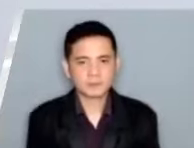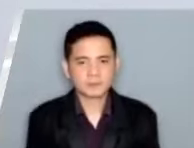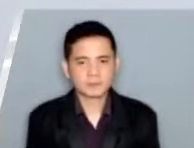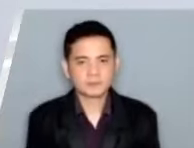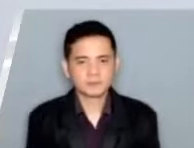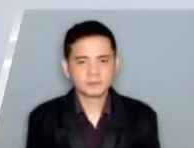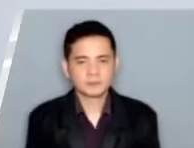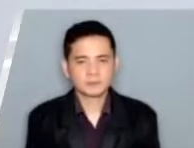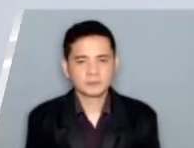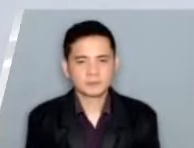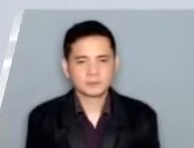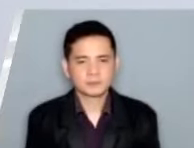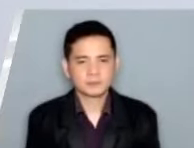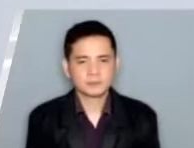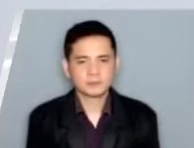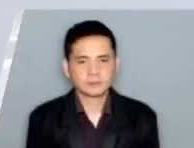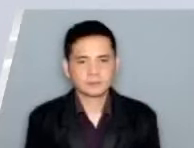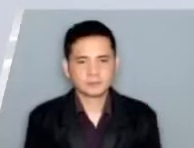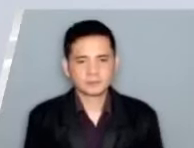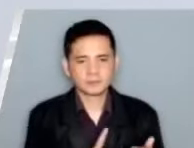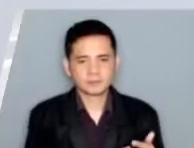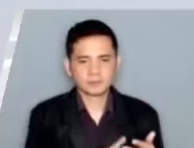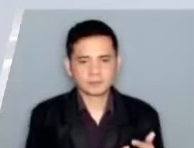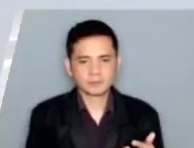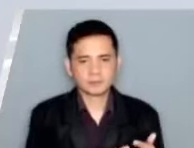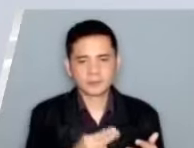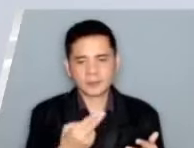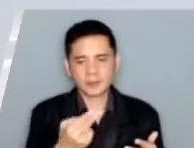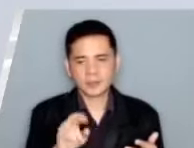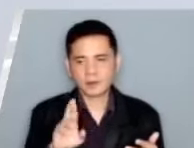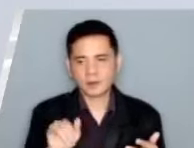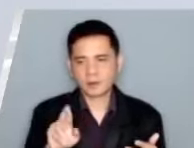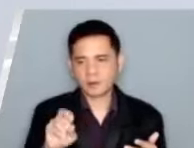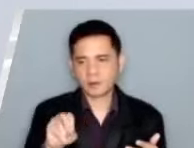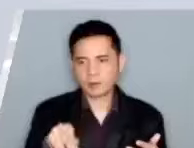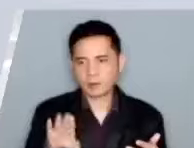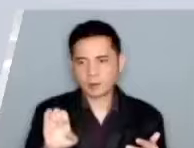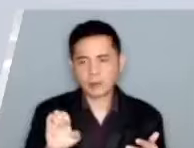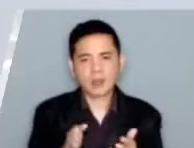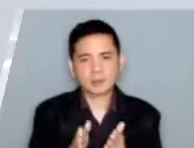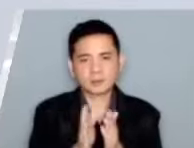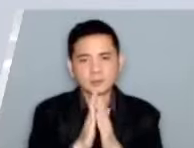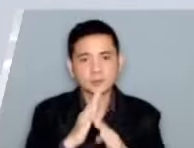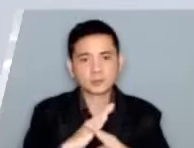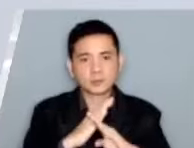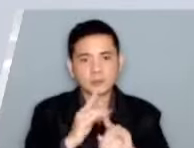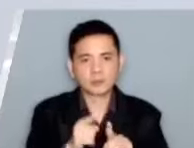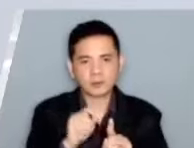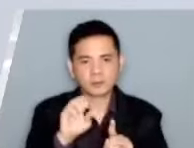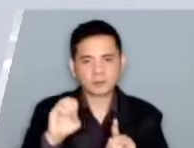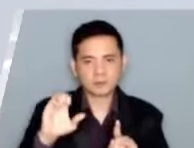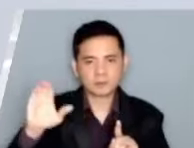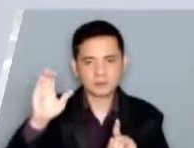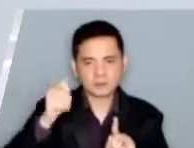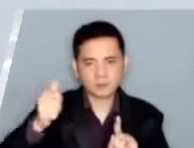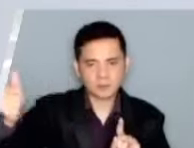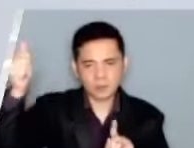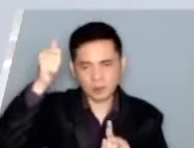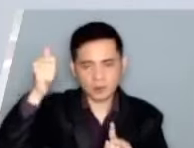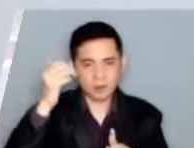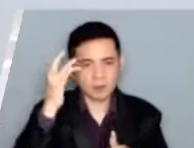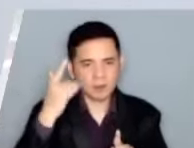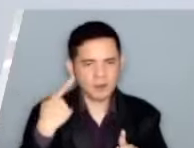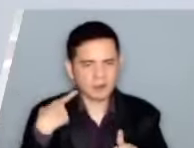Humiling ng proteksyon sa Korte Suprema si dating presidential spokesperson Harry Roque laban sa contempt order ng House Quad Committee